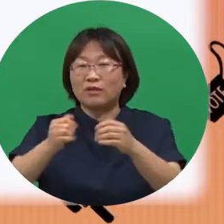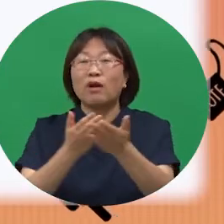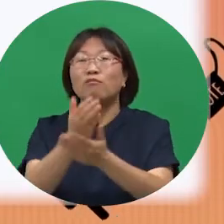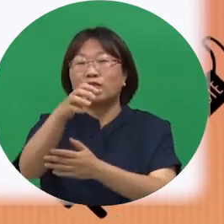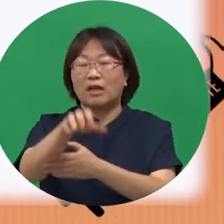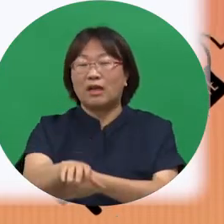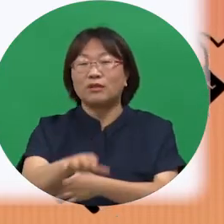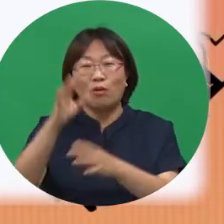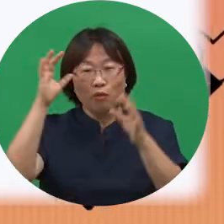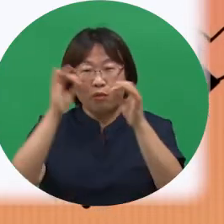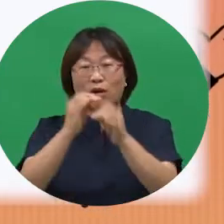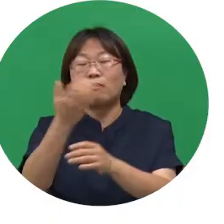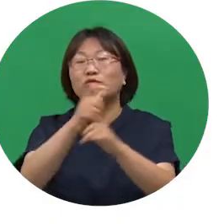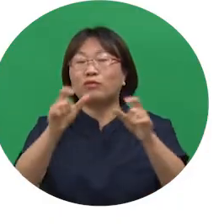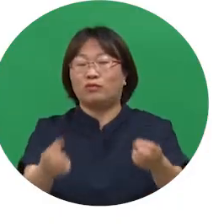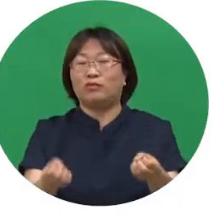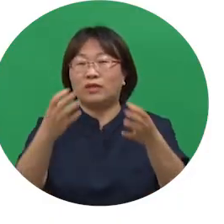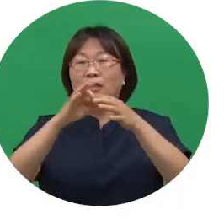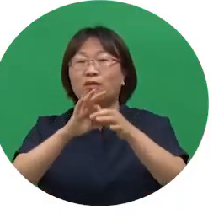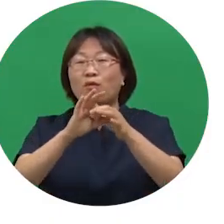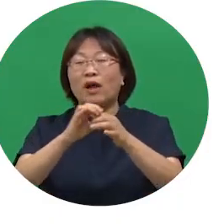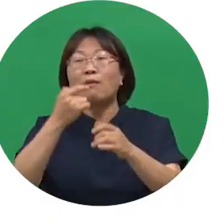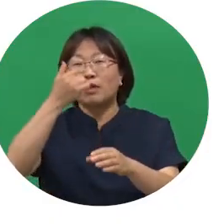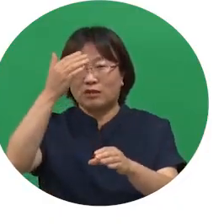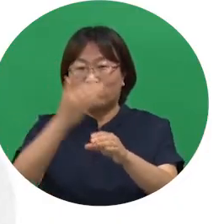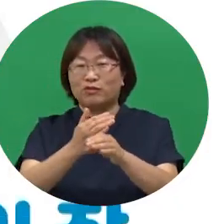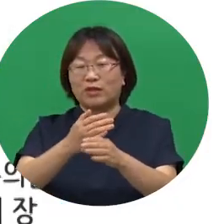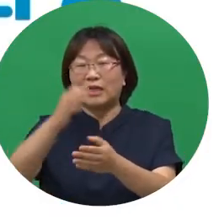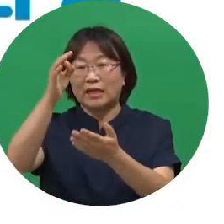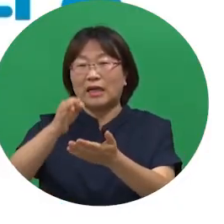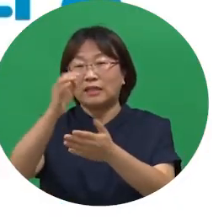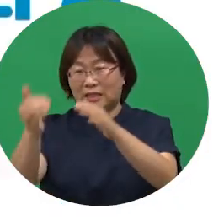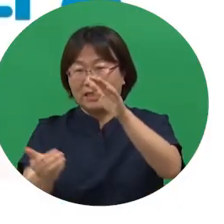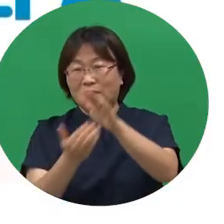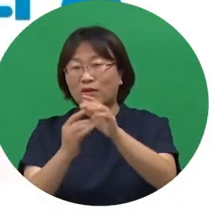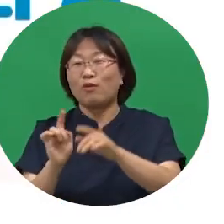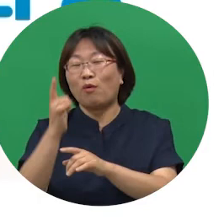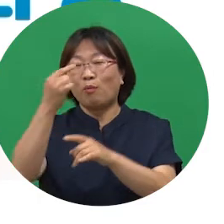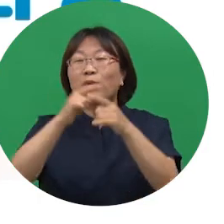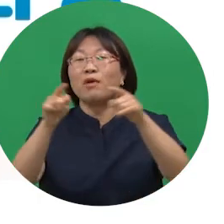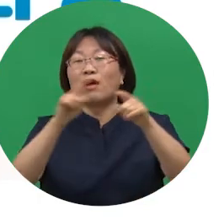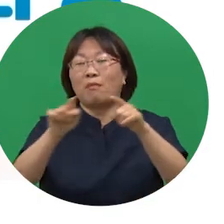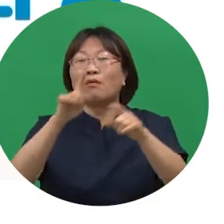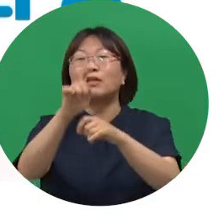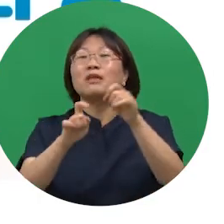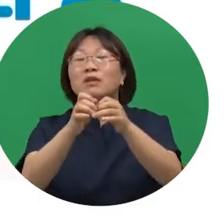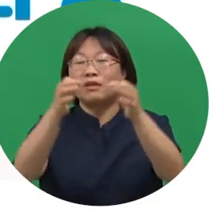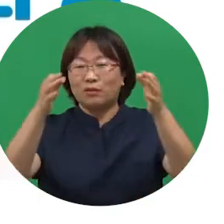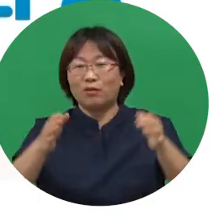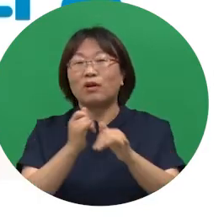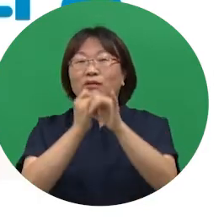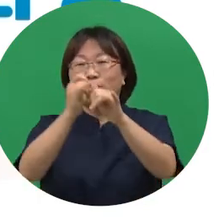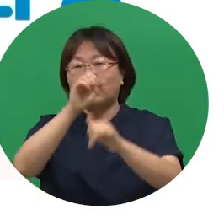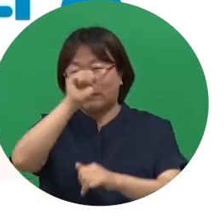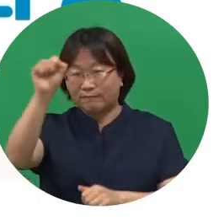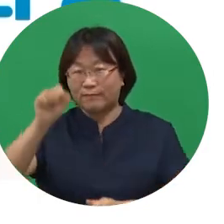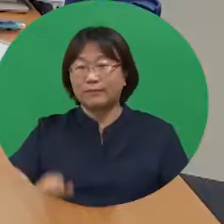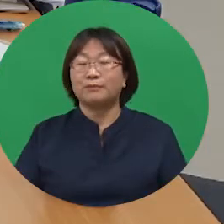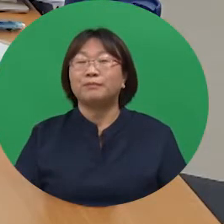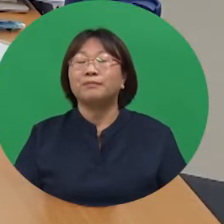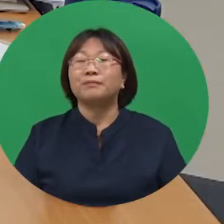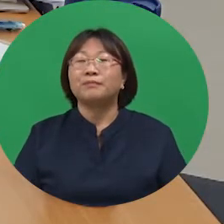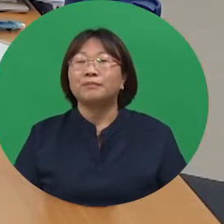공감 구로 축제를 통한 민주주의 가치 실현을 높이 평가받으며 11년 연속 수상의 기록을 세웠습니다